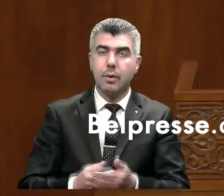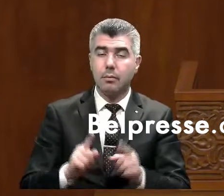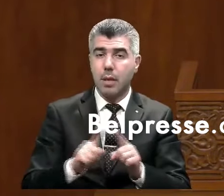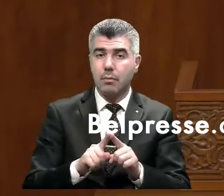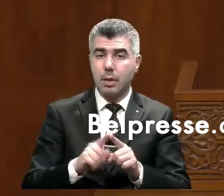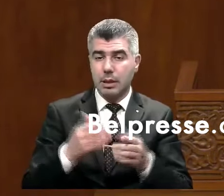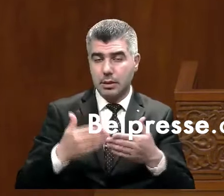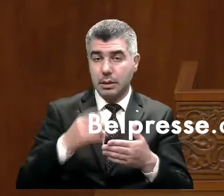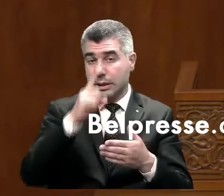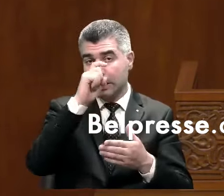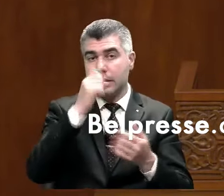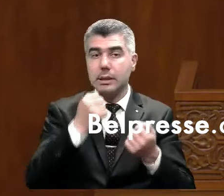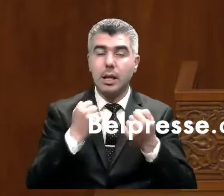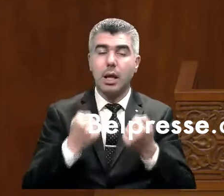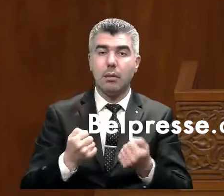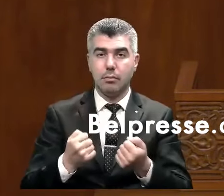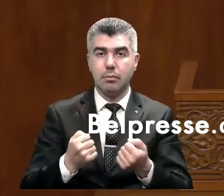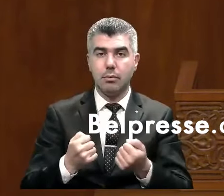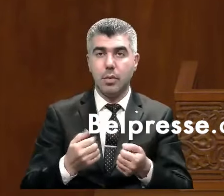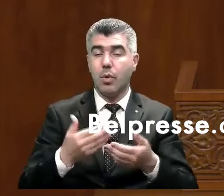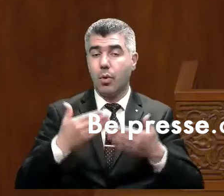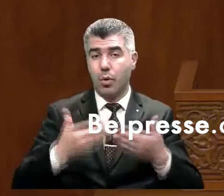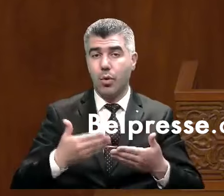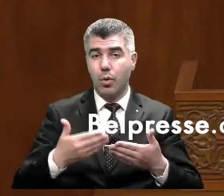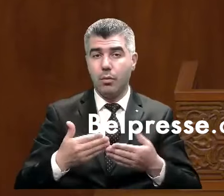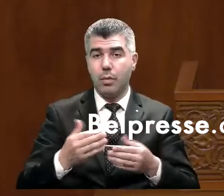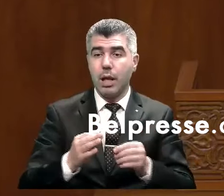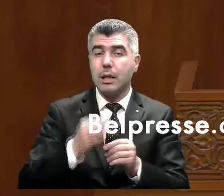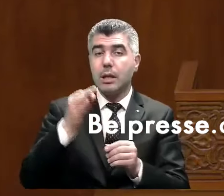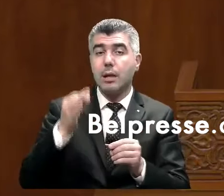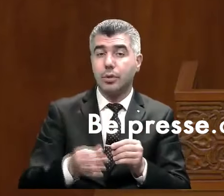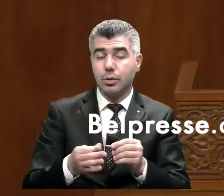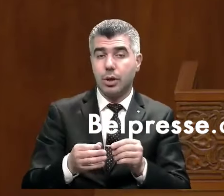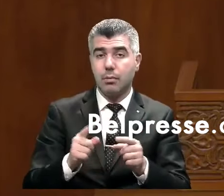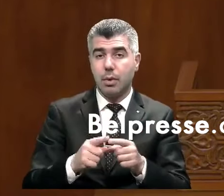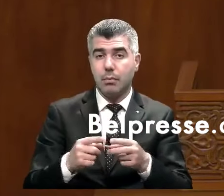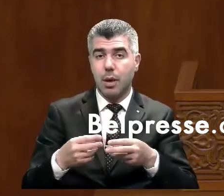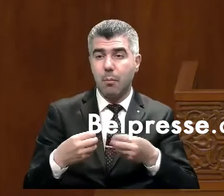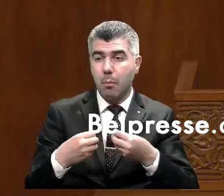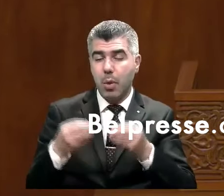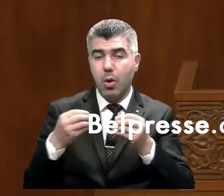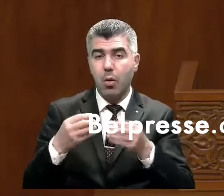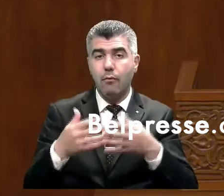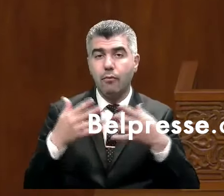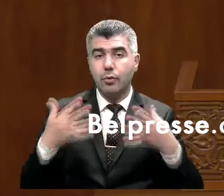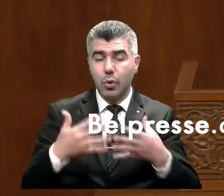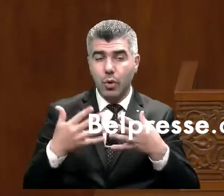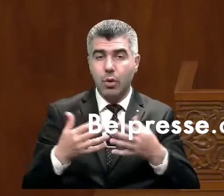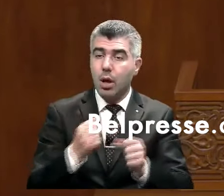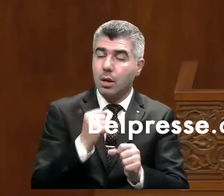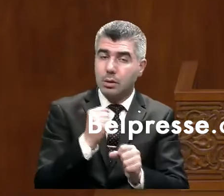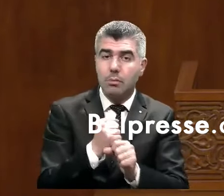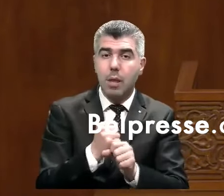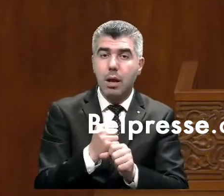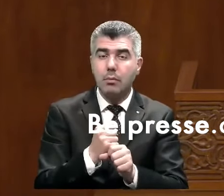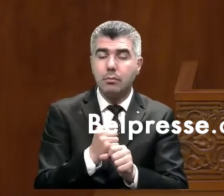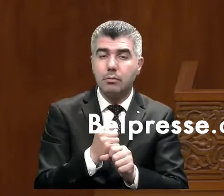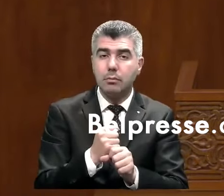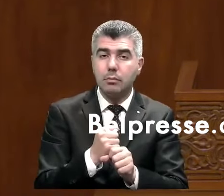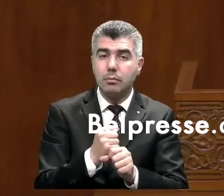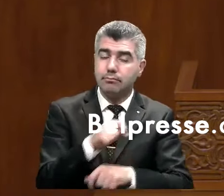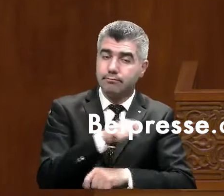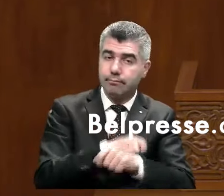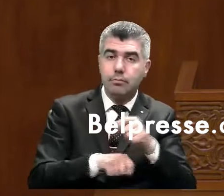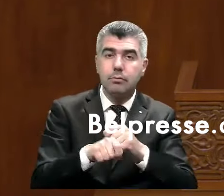صعبه اليوم هذا الشي اللي ك تنتج راه بواحد المجهود كبير ديال الفلاحه واحد الضغط كبير